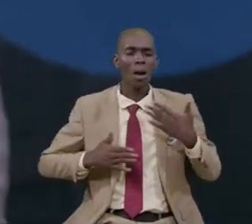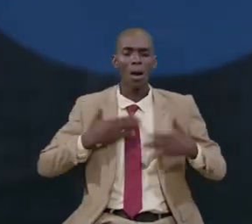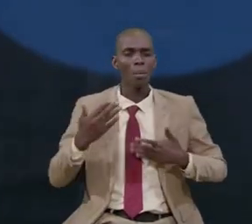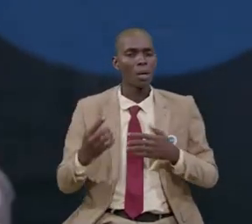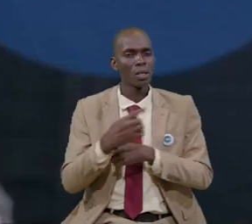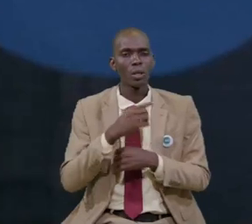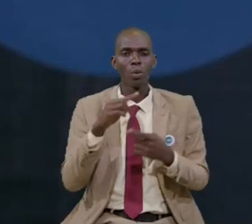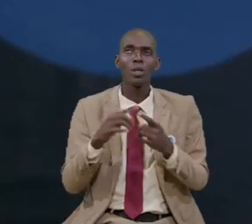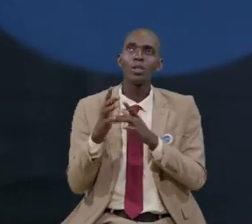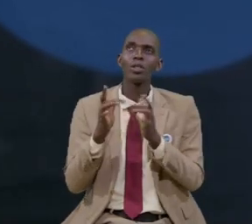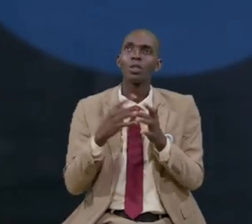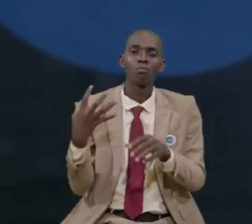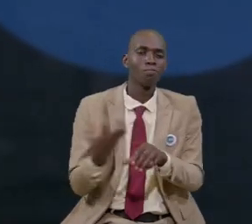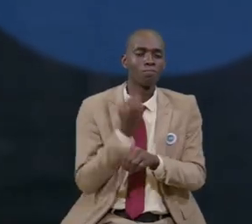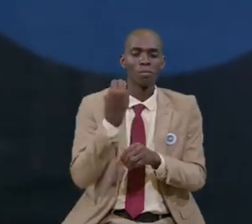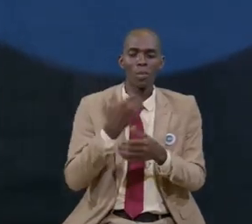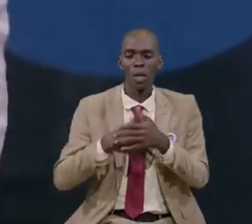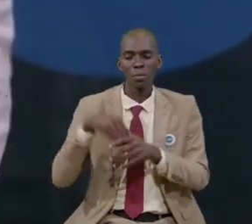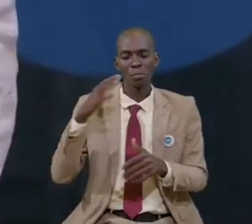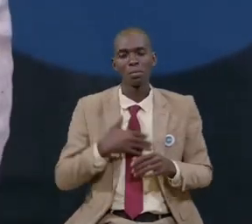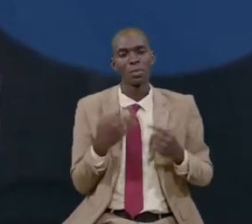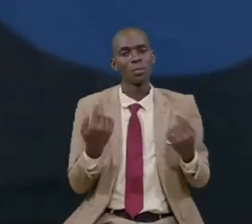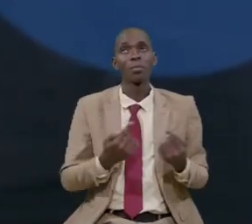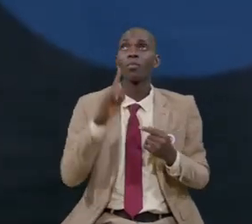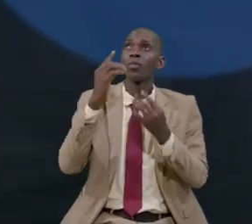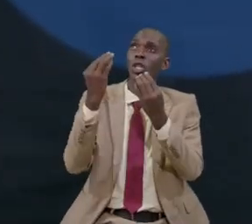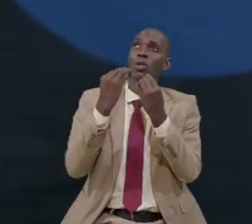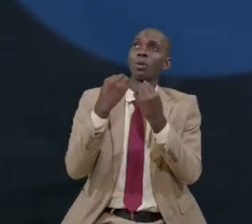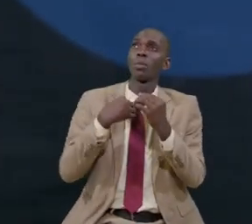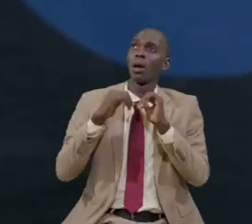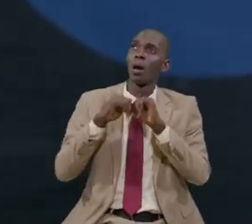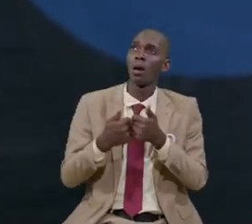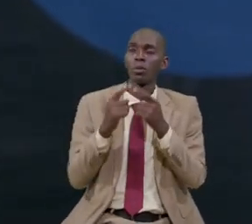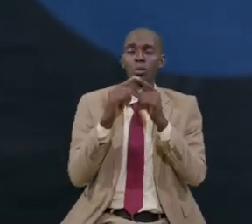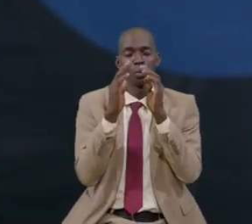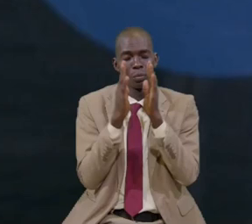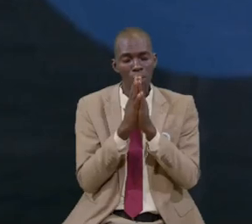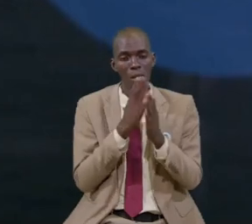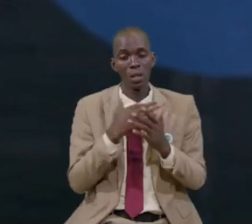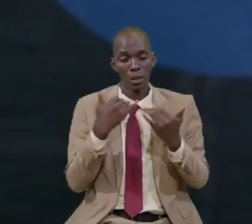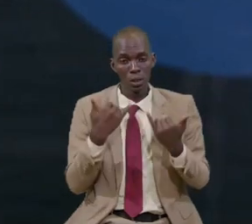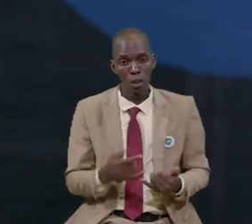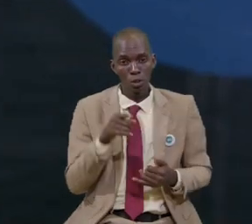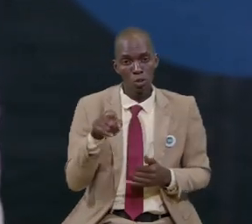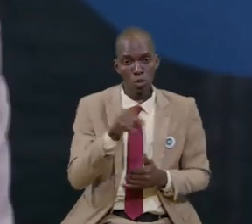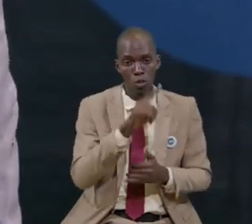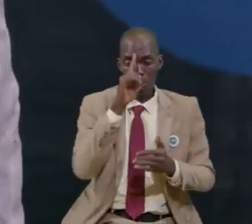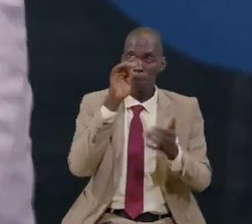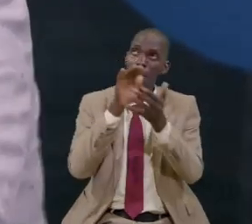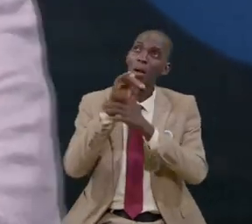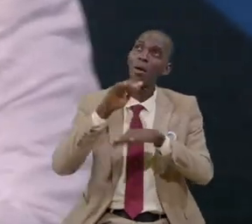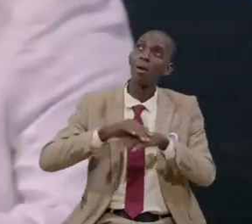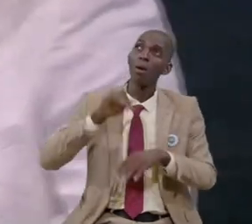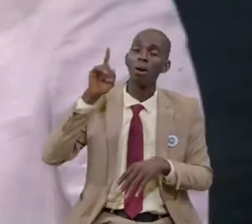ôtait mes péchés, il m'a enseigné à prier, et maintenant je crois en lui, et maintenant tous vos péchés